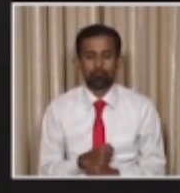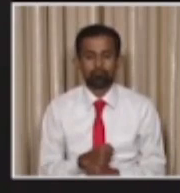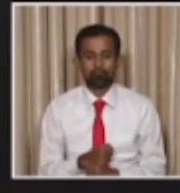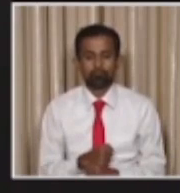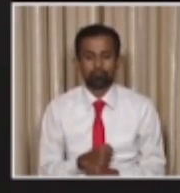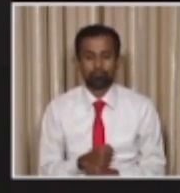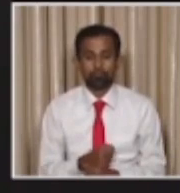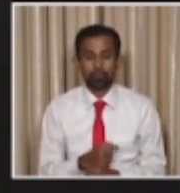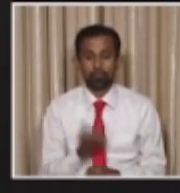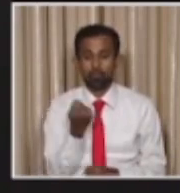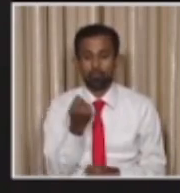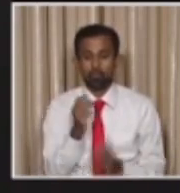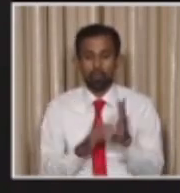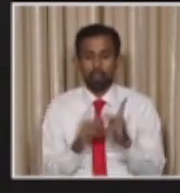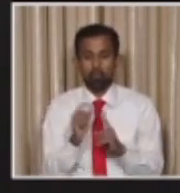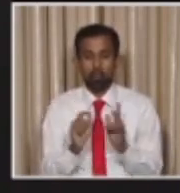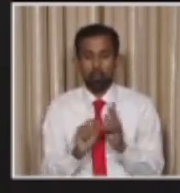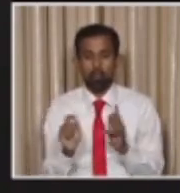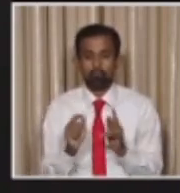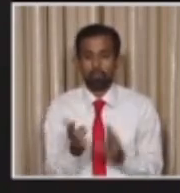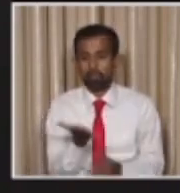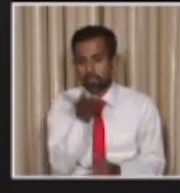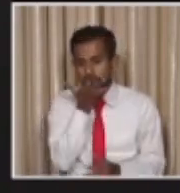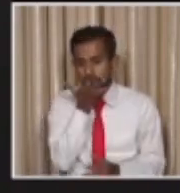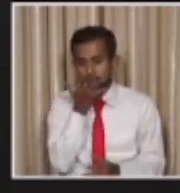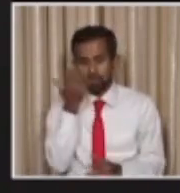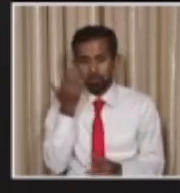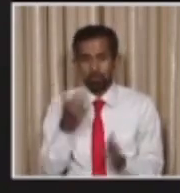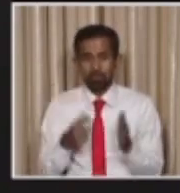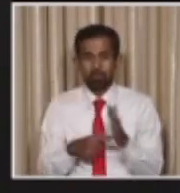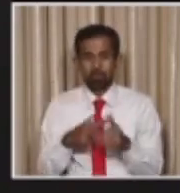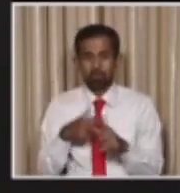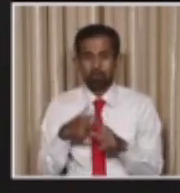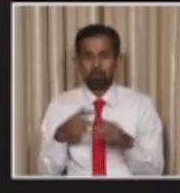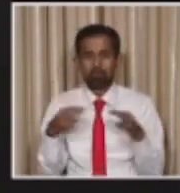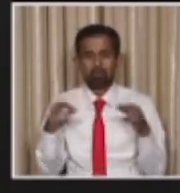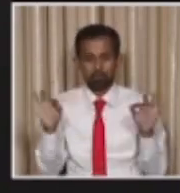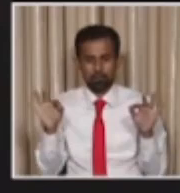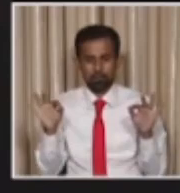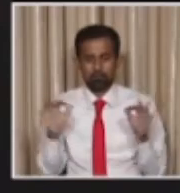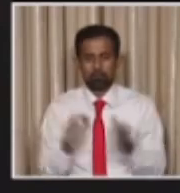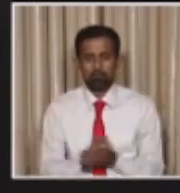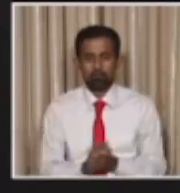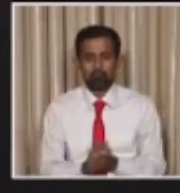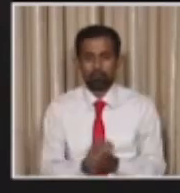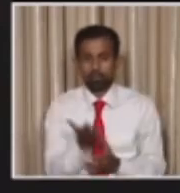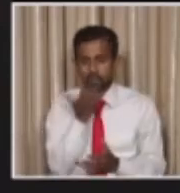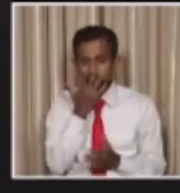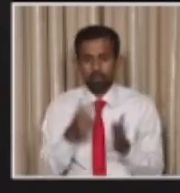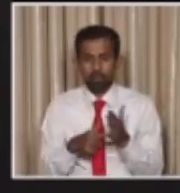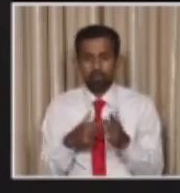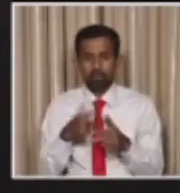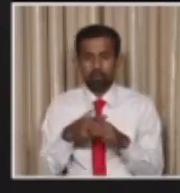ඒ වෙලාවේ මුදල් අමාත්‍යාංශයෙන් මේ සීනි සඳහා බදු නිදහස් කරා. ඒ සීනි සඳහා බදු